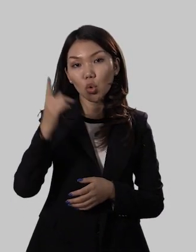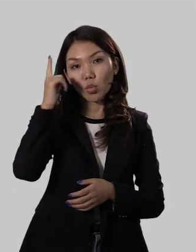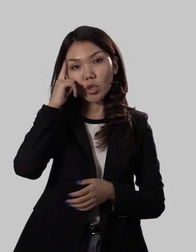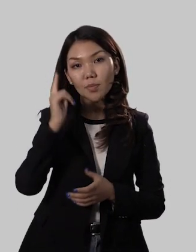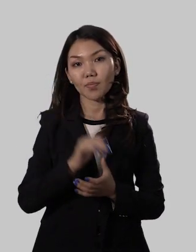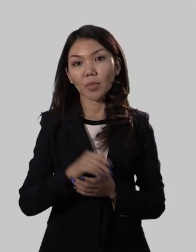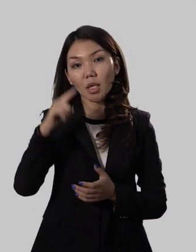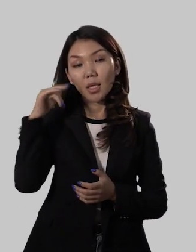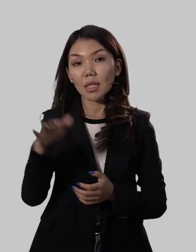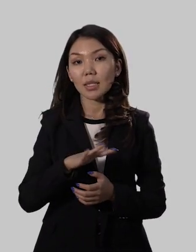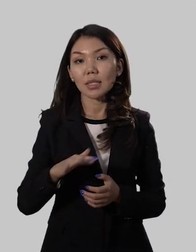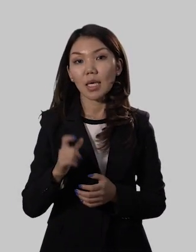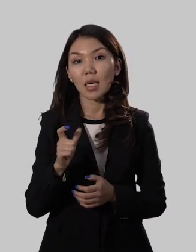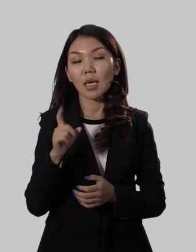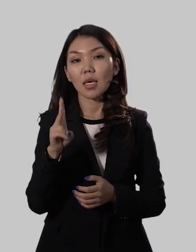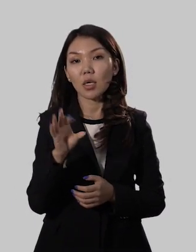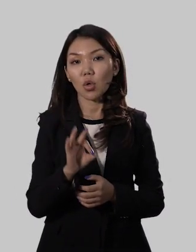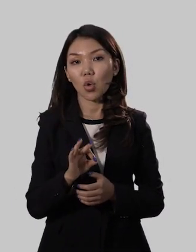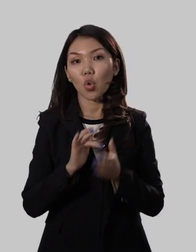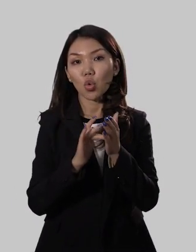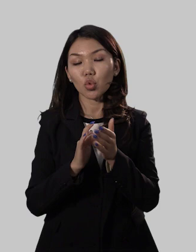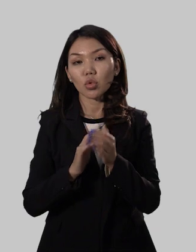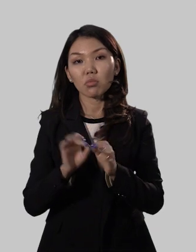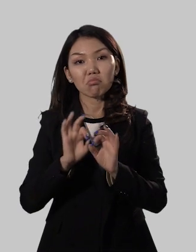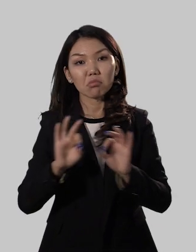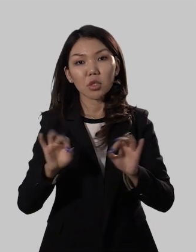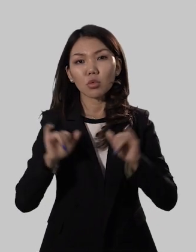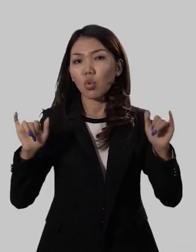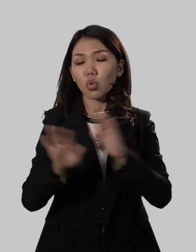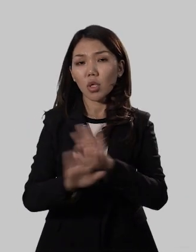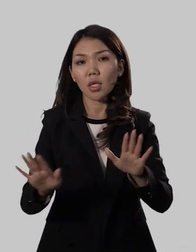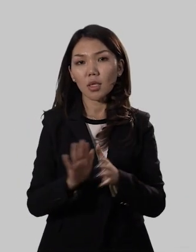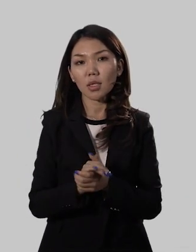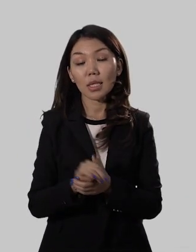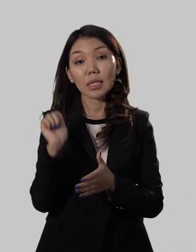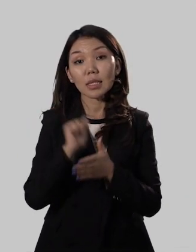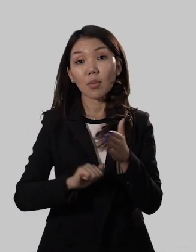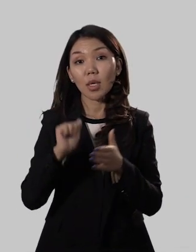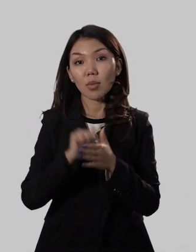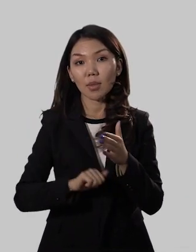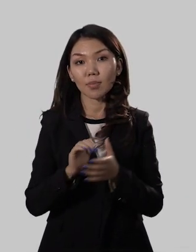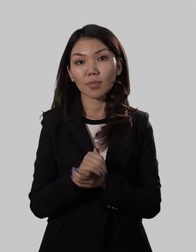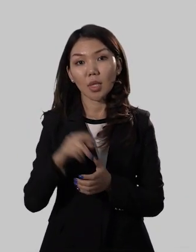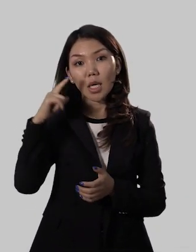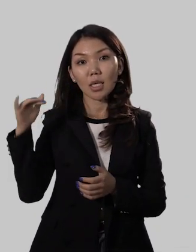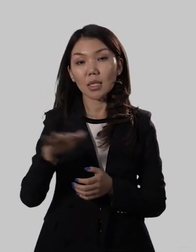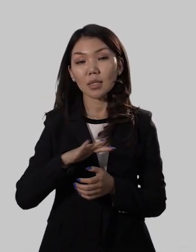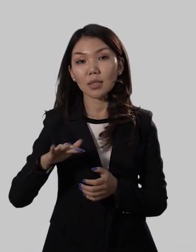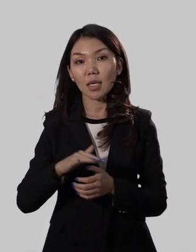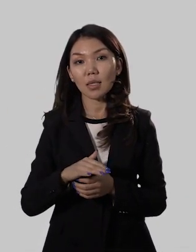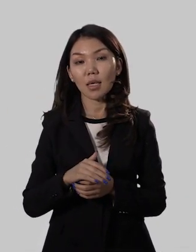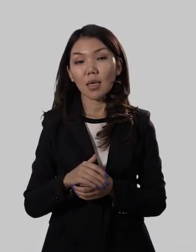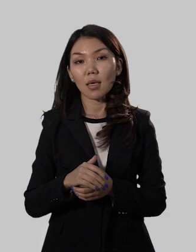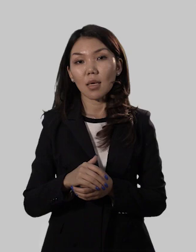Менин оюмча, Кыргызстанда экотуризм жакшы өнүгө элек. Себеби,